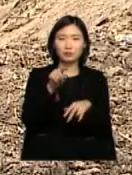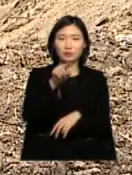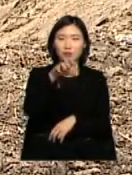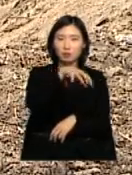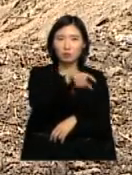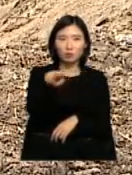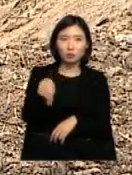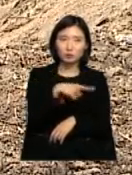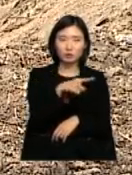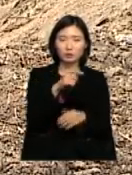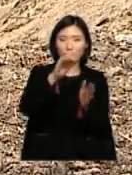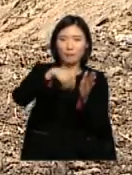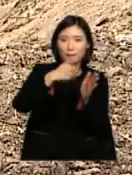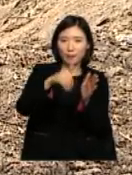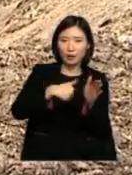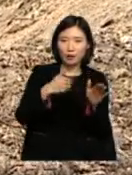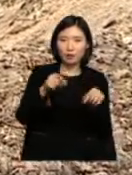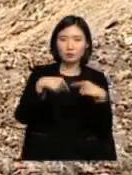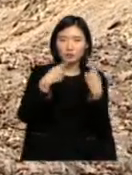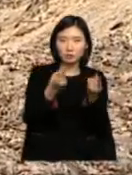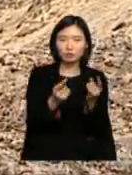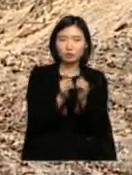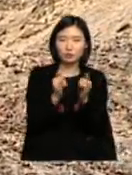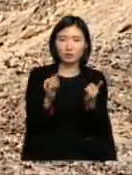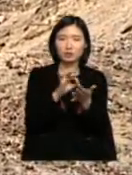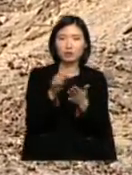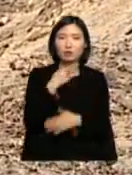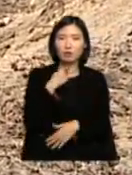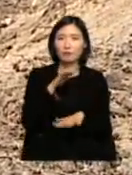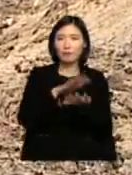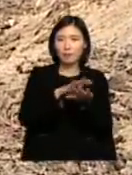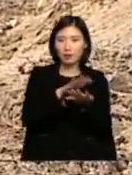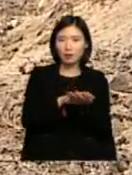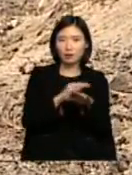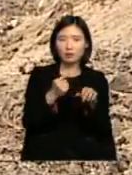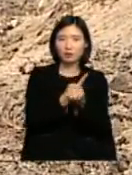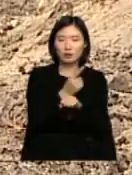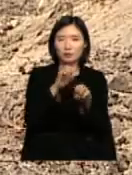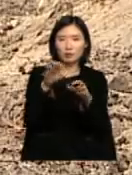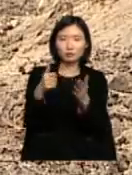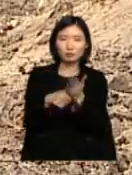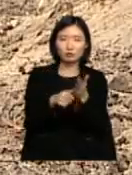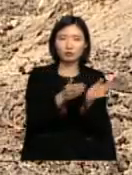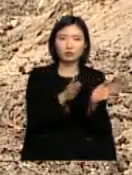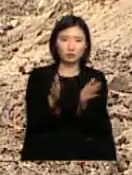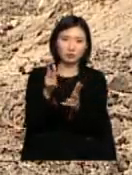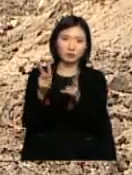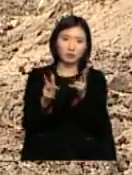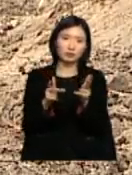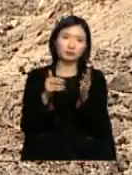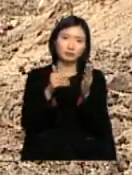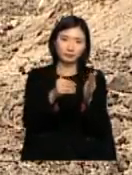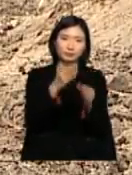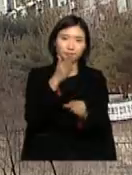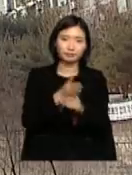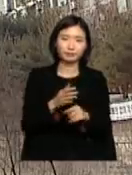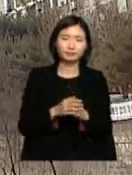것처럼 포크레인이 진입해서 그동안 주민들이 사용했던 텃밭과 기타 폐기물들을 정리하는 작업이 한창 진행되고